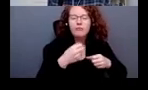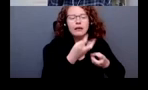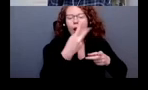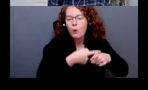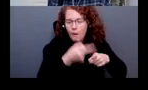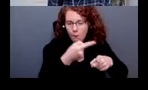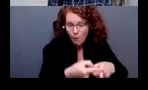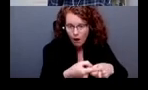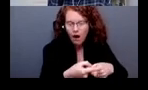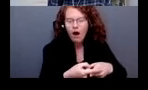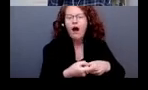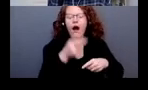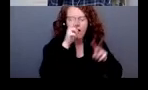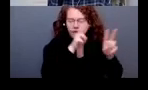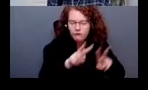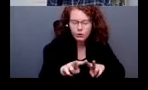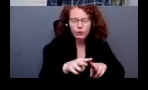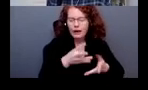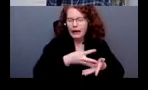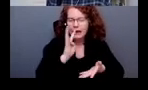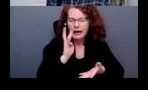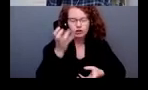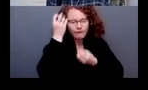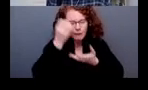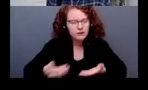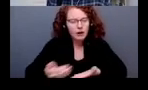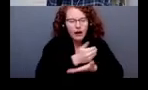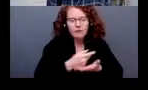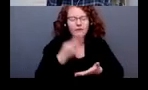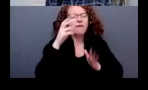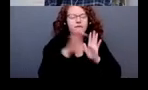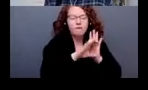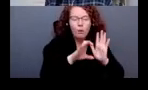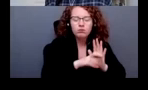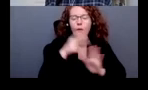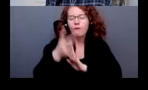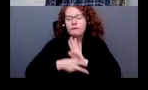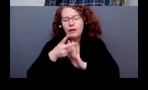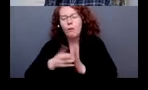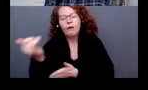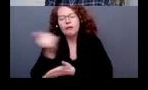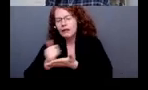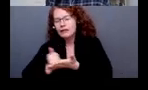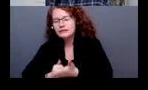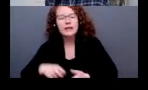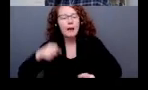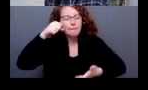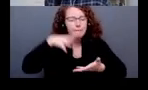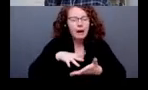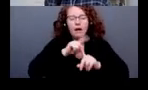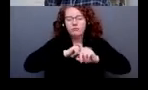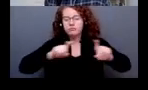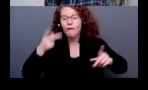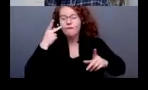retourné dedans, donc il y a une matière qui est extrêmement riche, hein. Vous voyez des photos, des vidéos, des dessins, des plans, hein, vous avez vu sur le